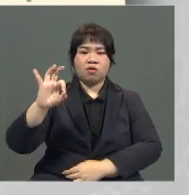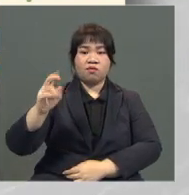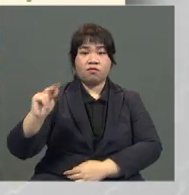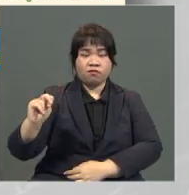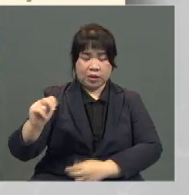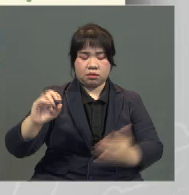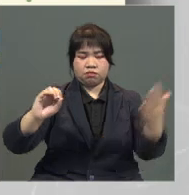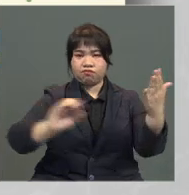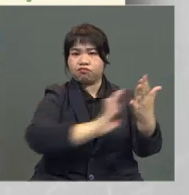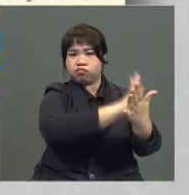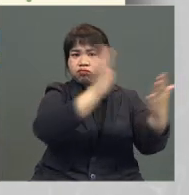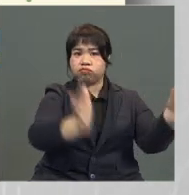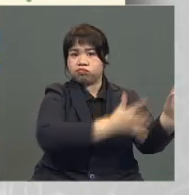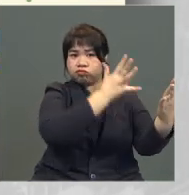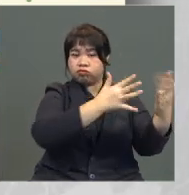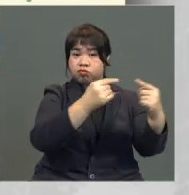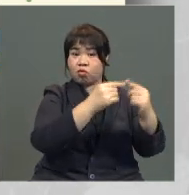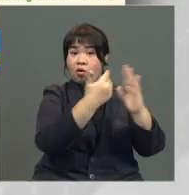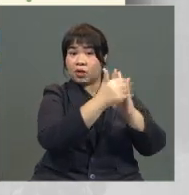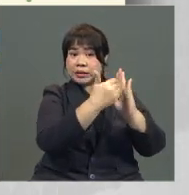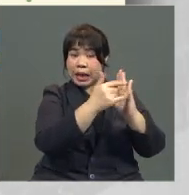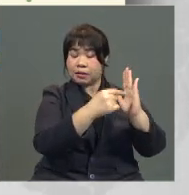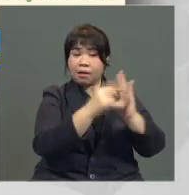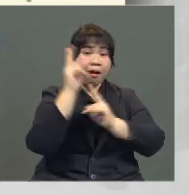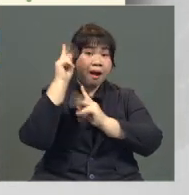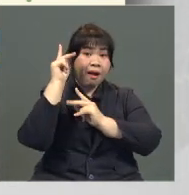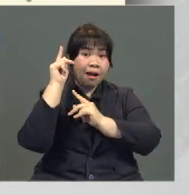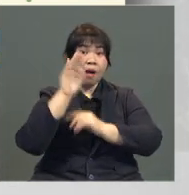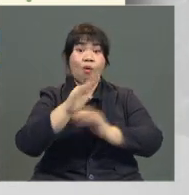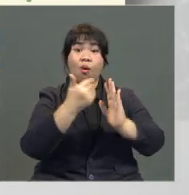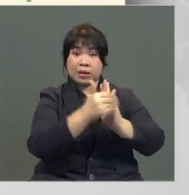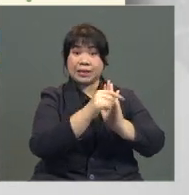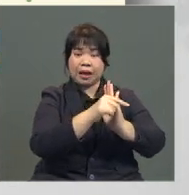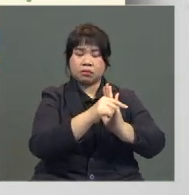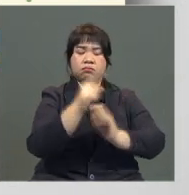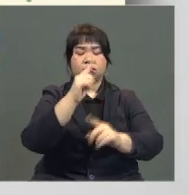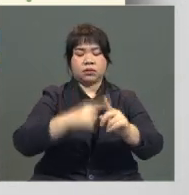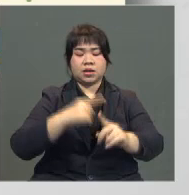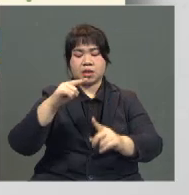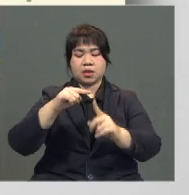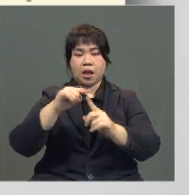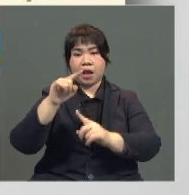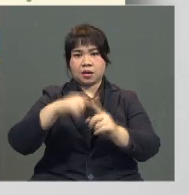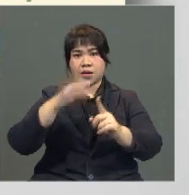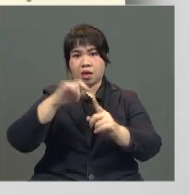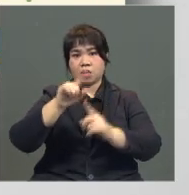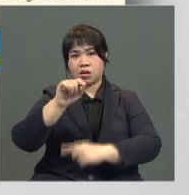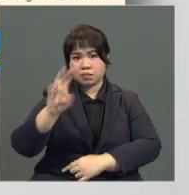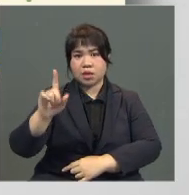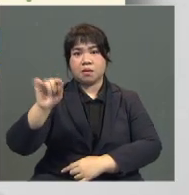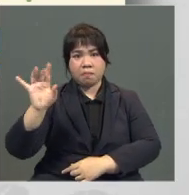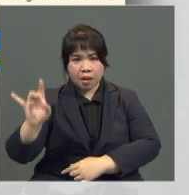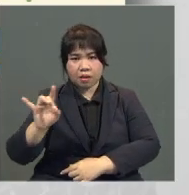เข้าสู่ประเทศไทยในพื้นที่ภาคตะวันออกเฉียงเหนือหรือว่าอีสานของเรา 427 28กันยายนนี้